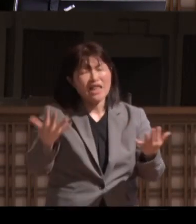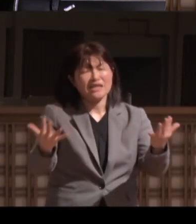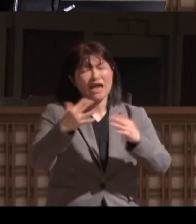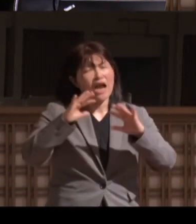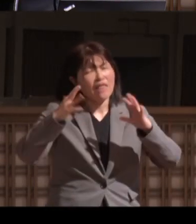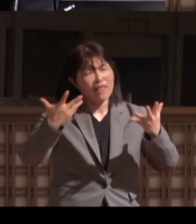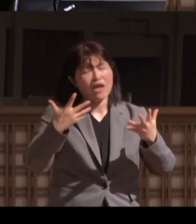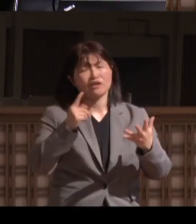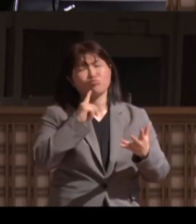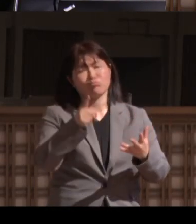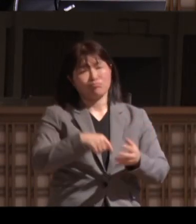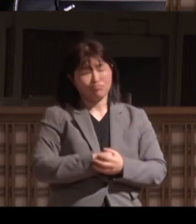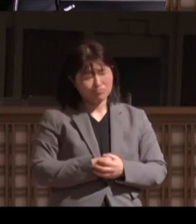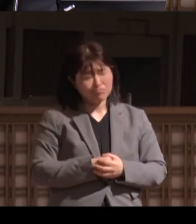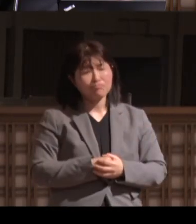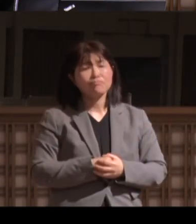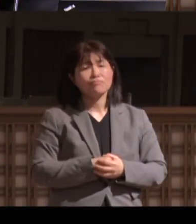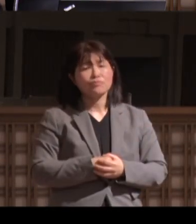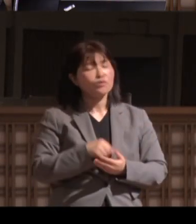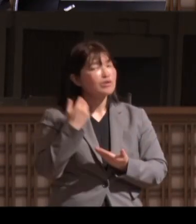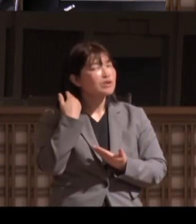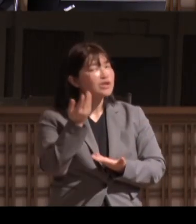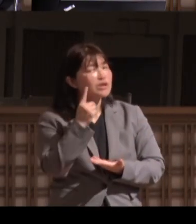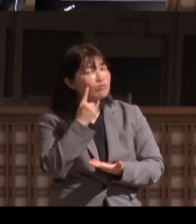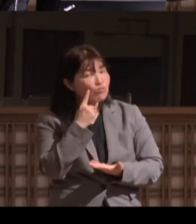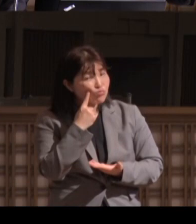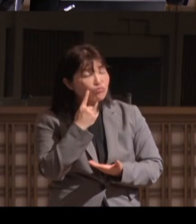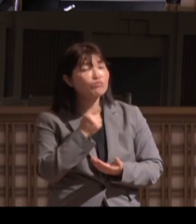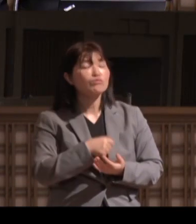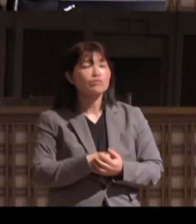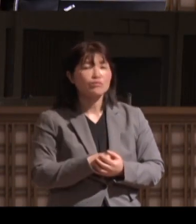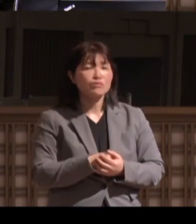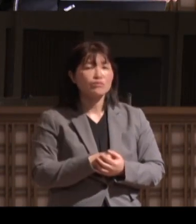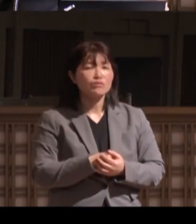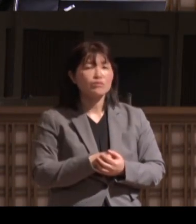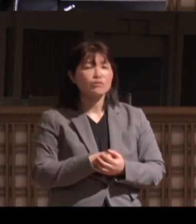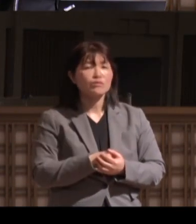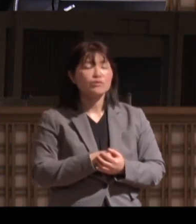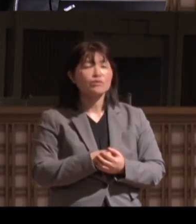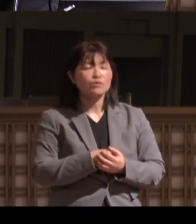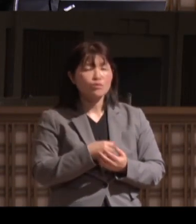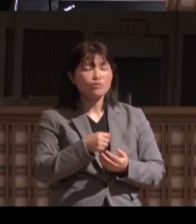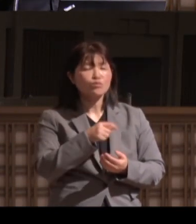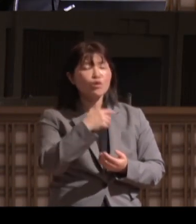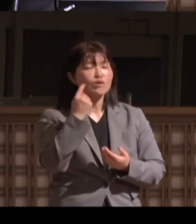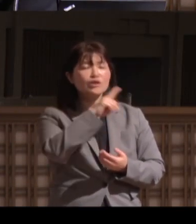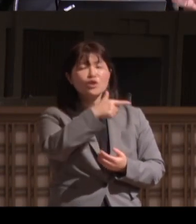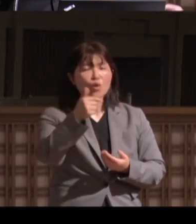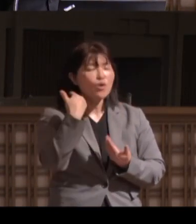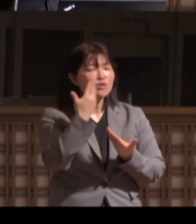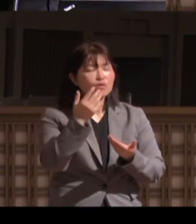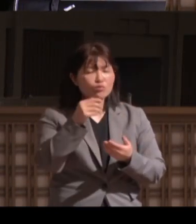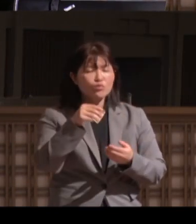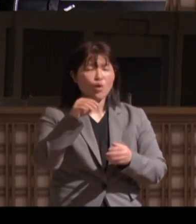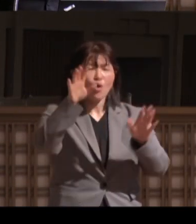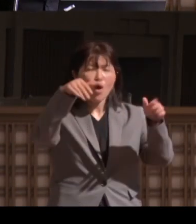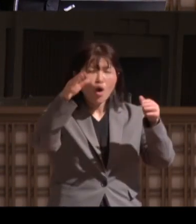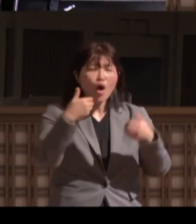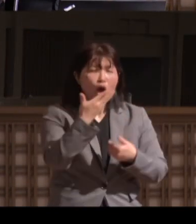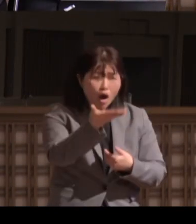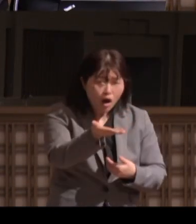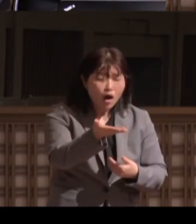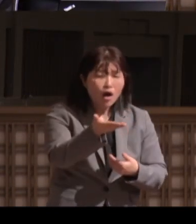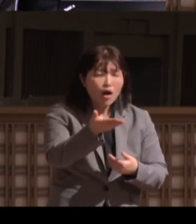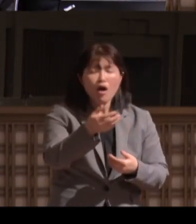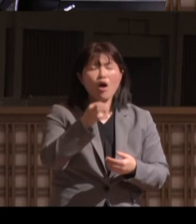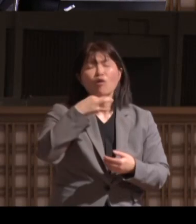れますで聞いてみるとそれお世話されてる人に聞くんですね声かけられましたかって言う